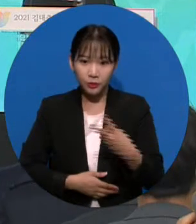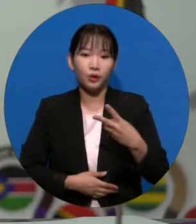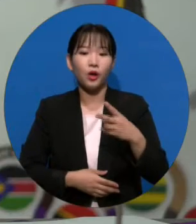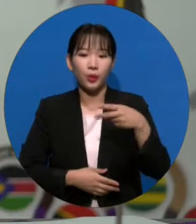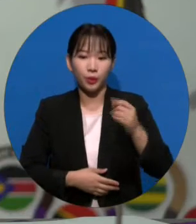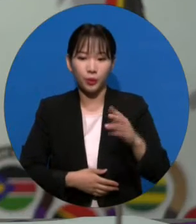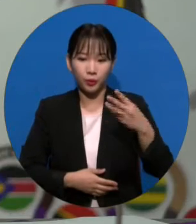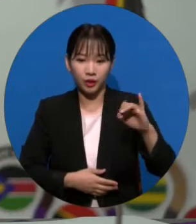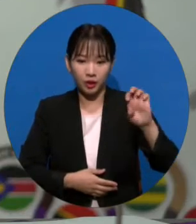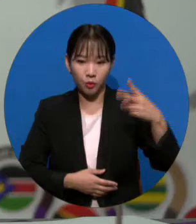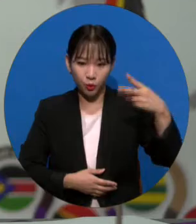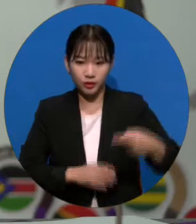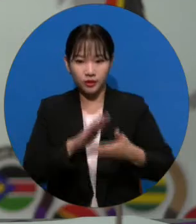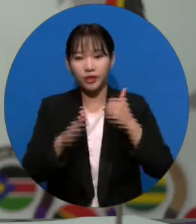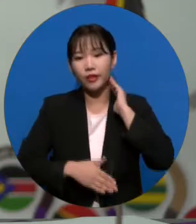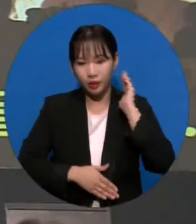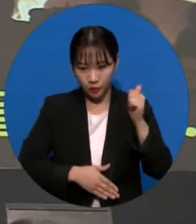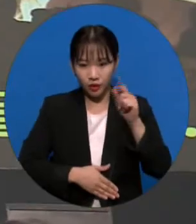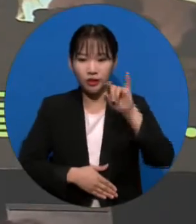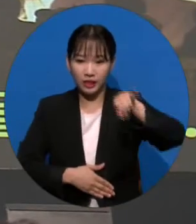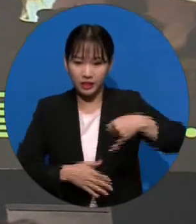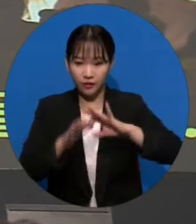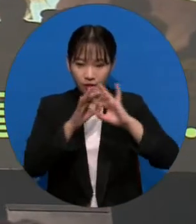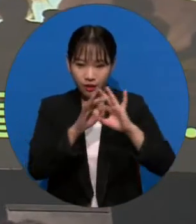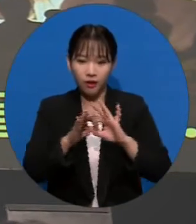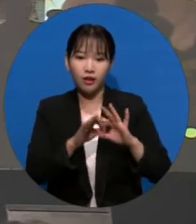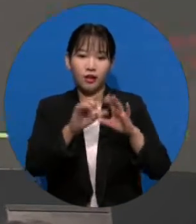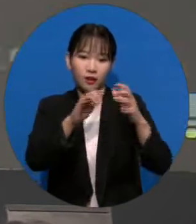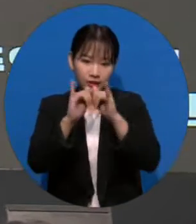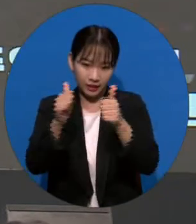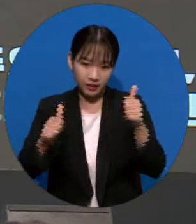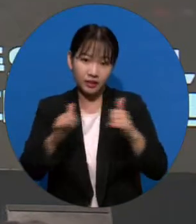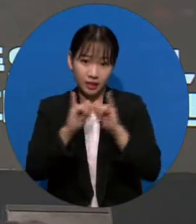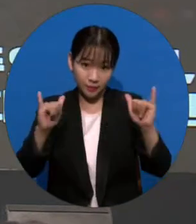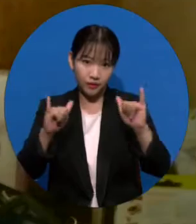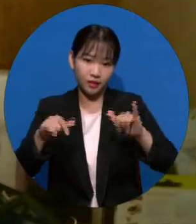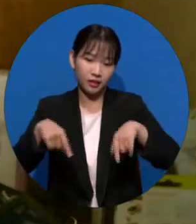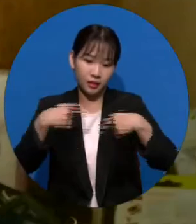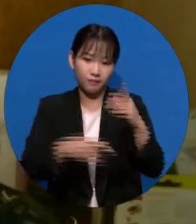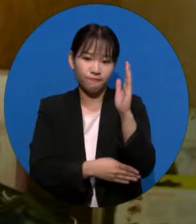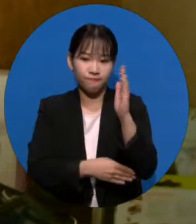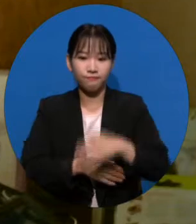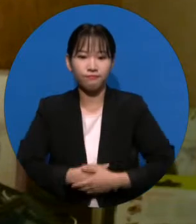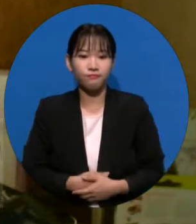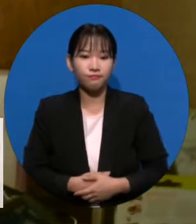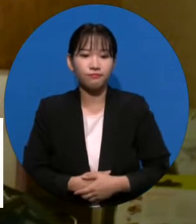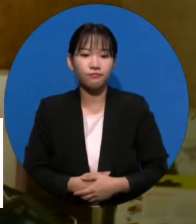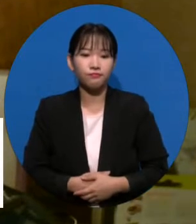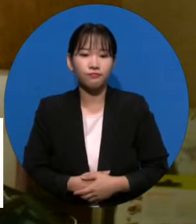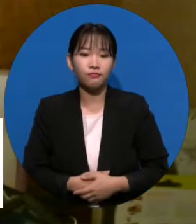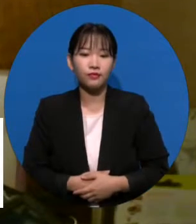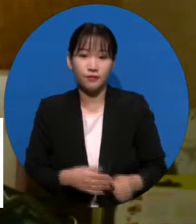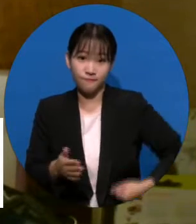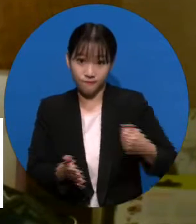구스망 동티모르 전 대통령 등 DJ와 인연이 있는 각국의 인사들이 목소리를 보탰습니다. I say daring